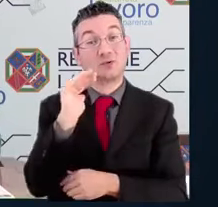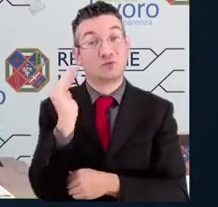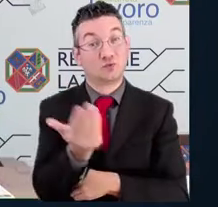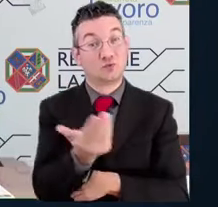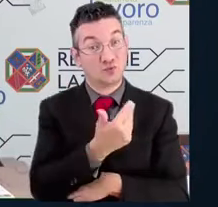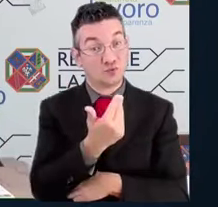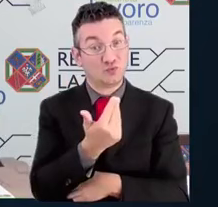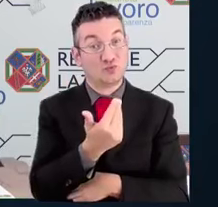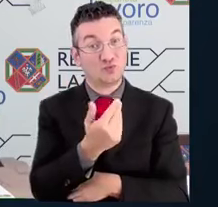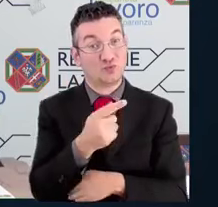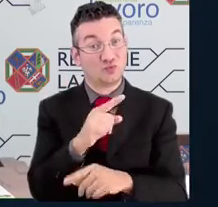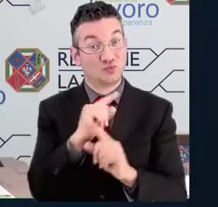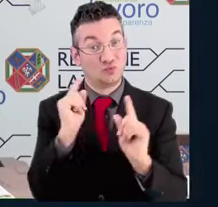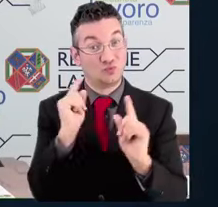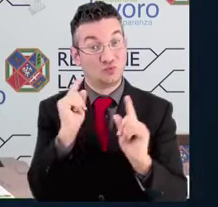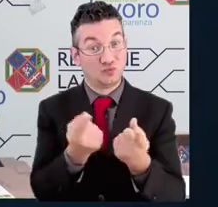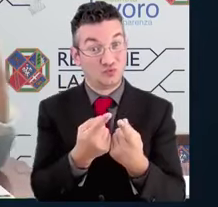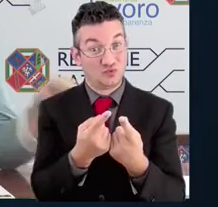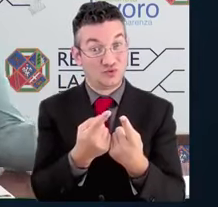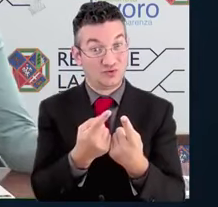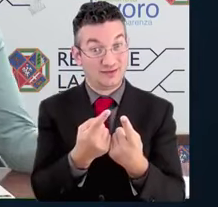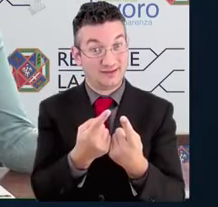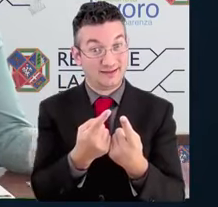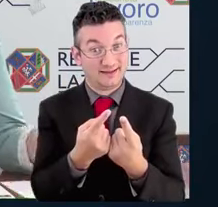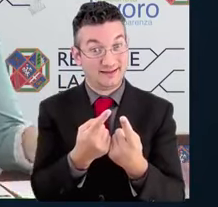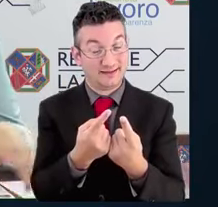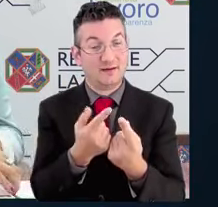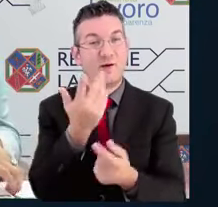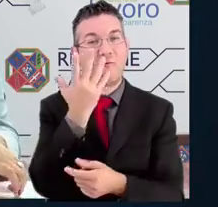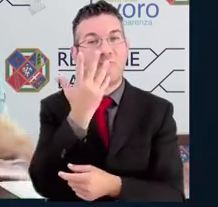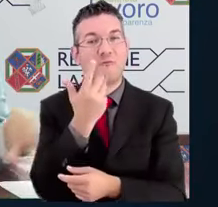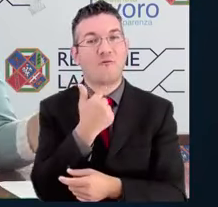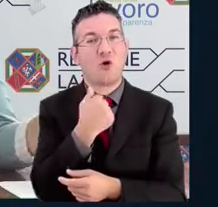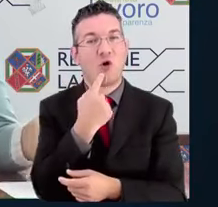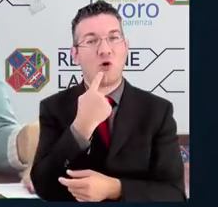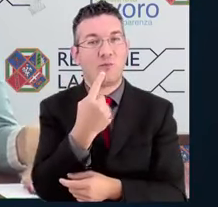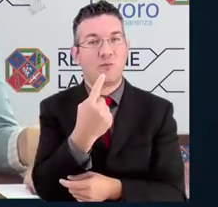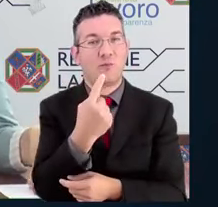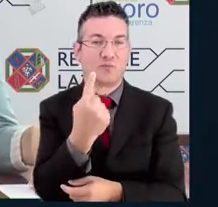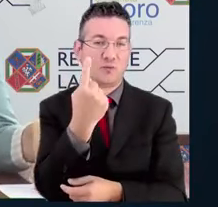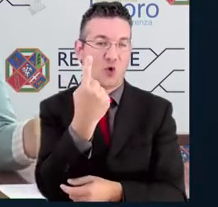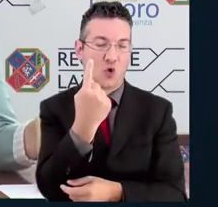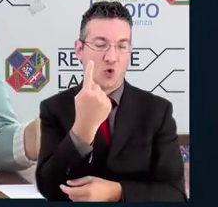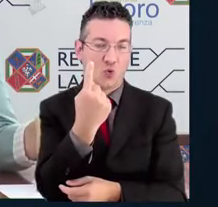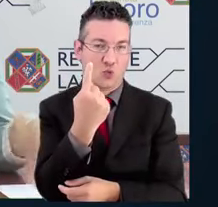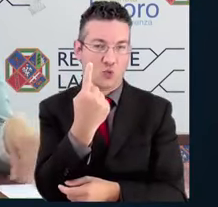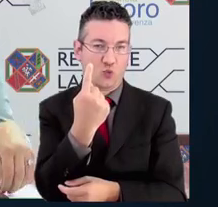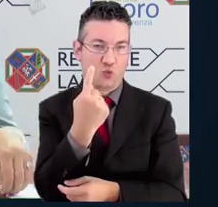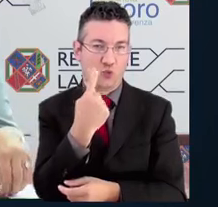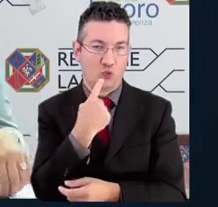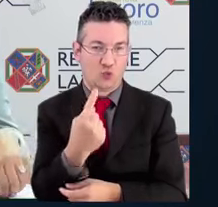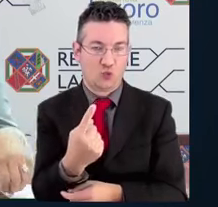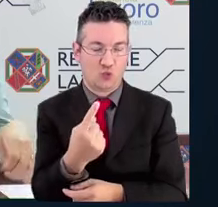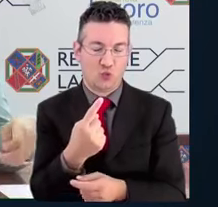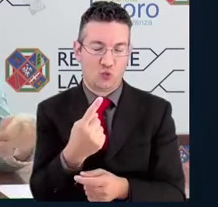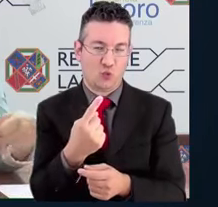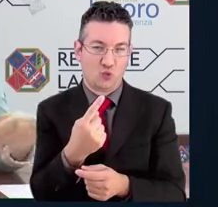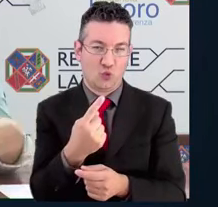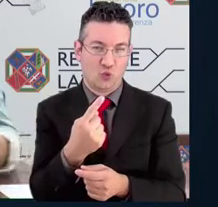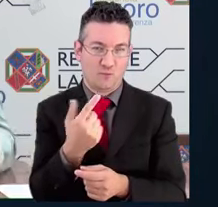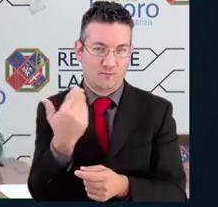voglio soltanto sottolineare fare un passaggio perché l'ho fatto in maniera molto